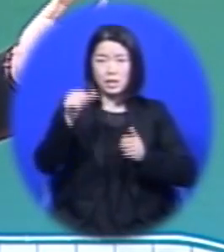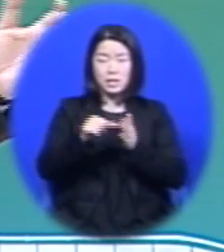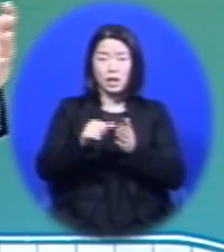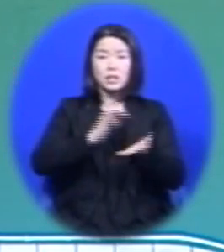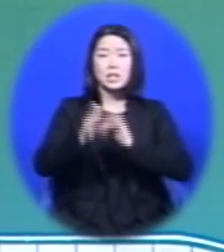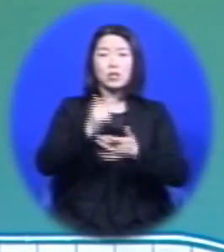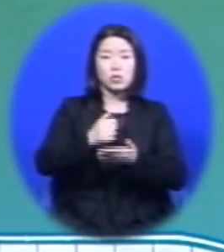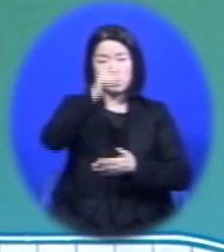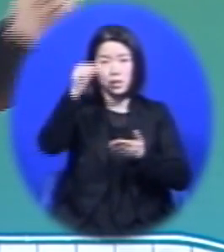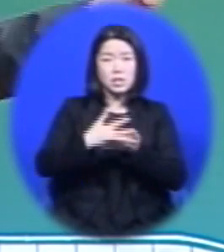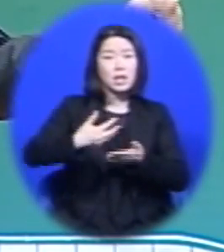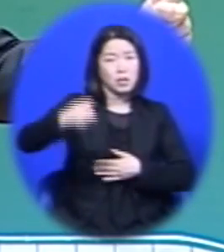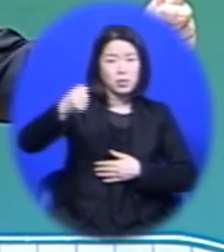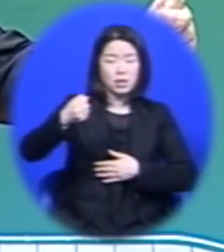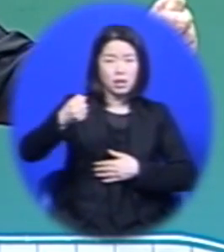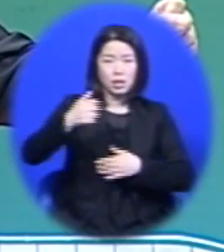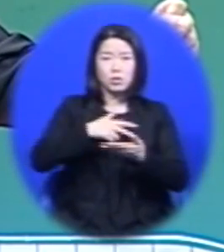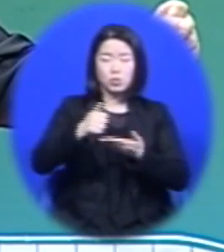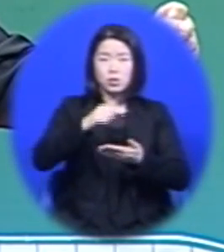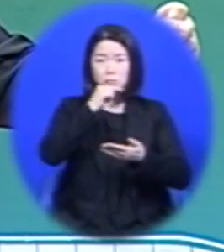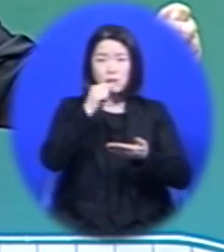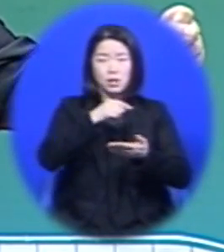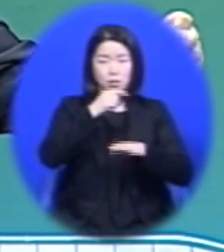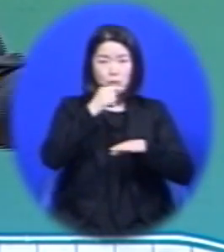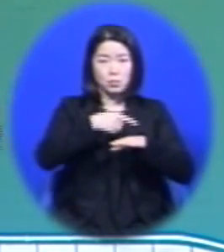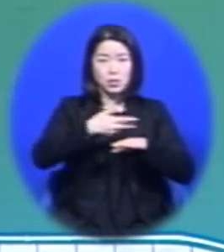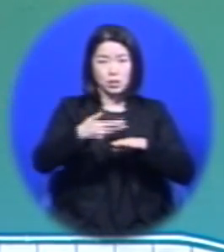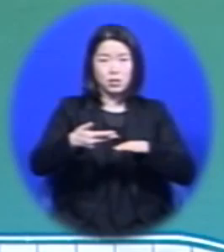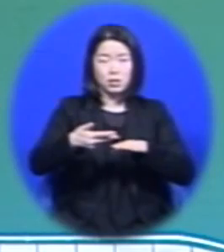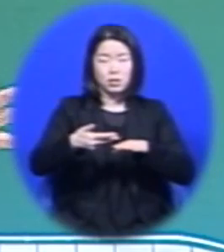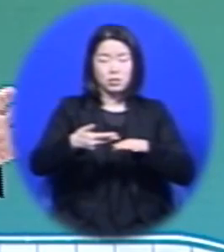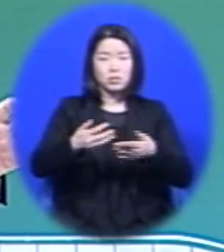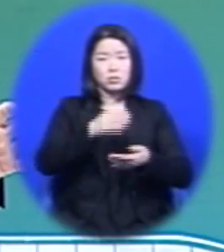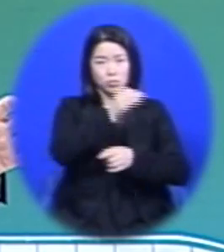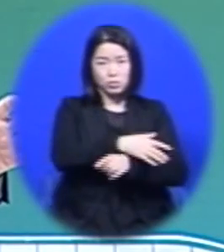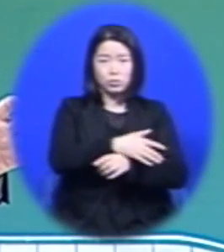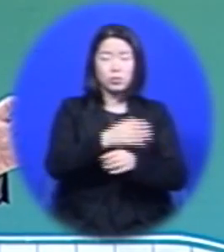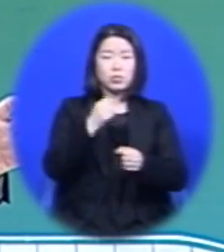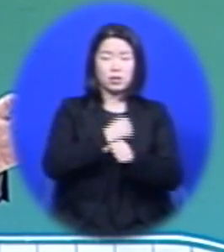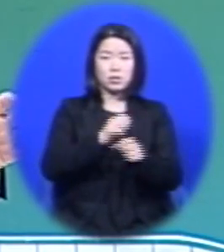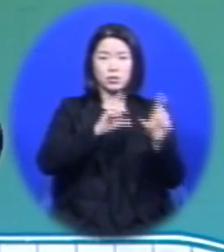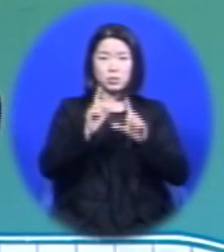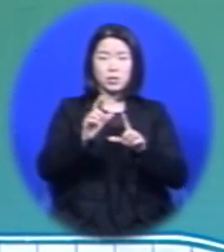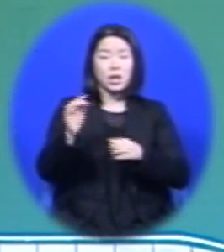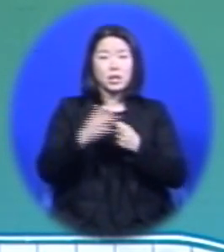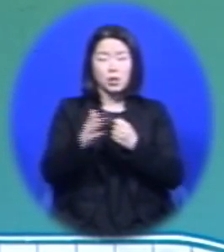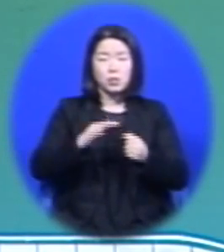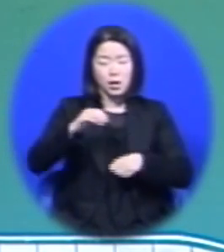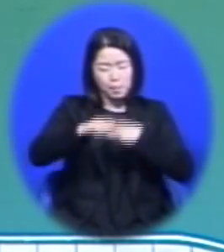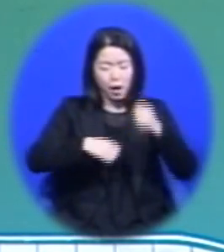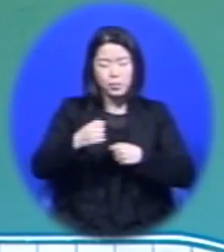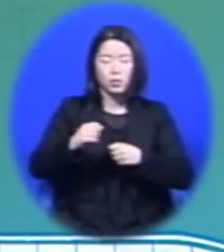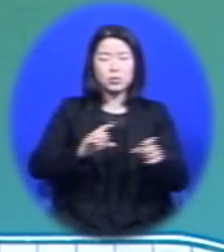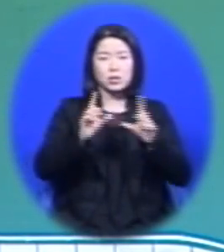것입니다. 이제는 주님이 피값 주고 사신 겁니다. 그러니 어떻게 함부로 삽니까? 여러분,